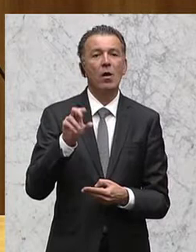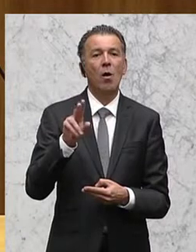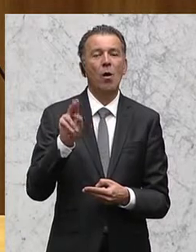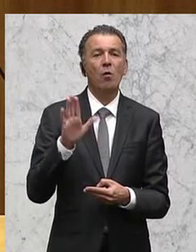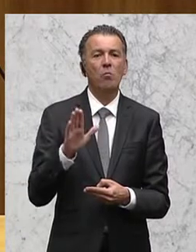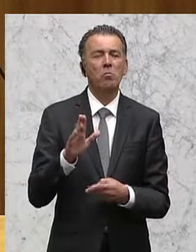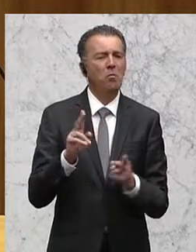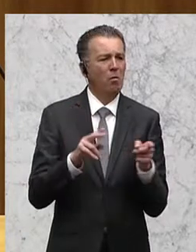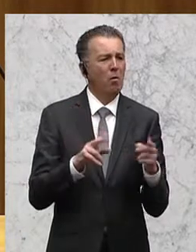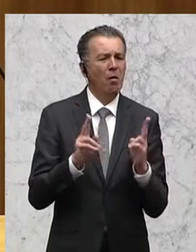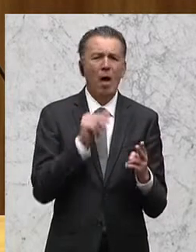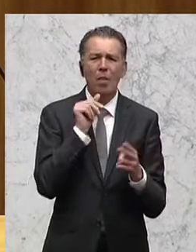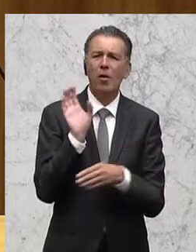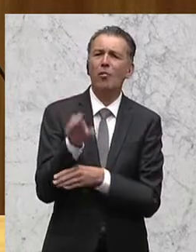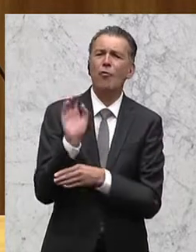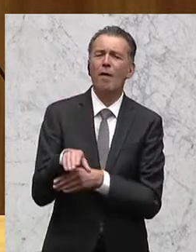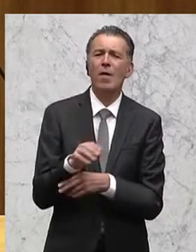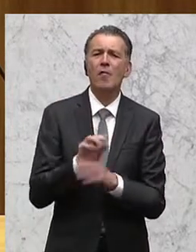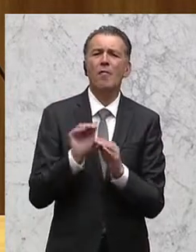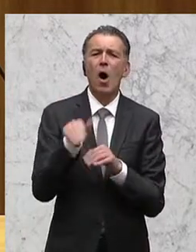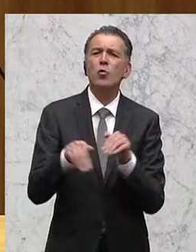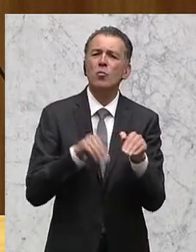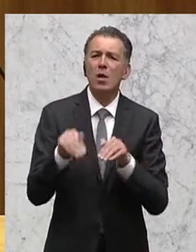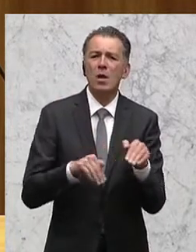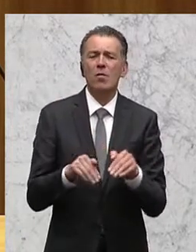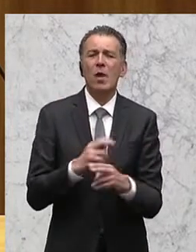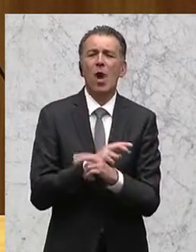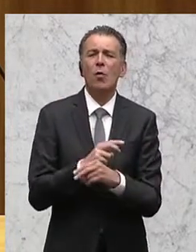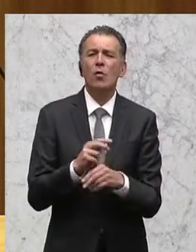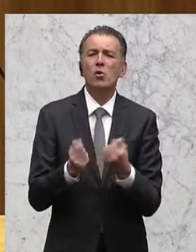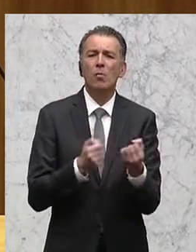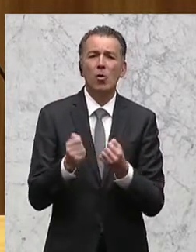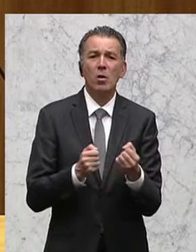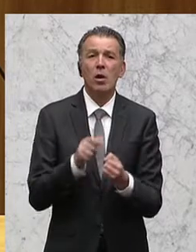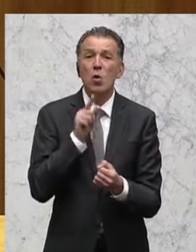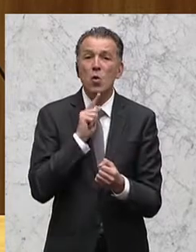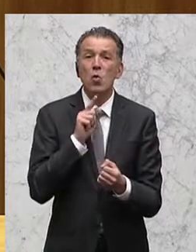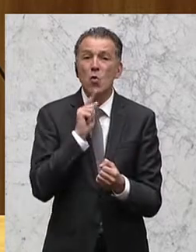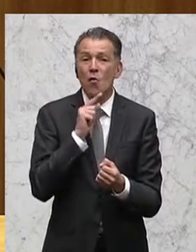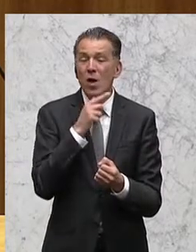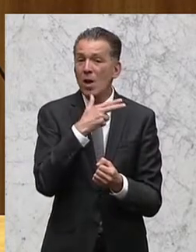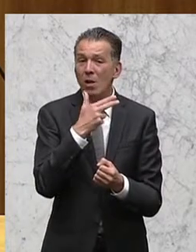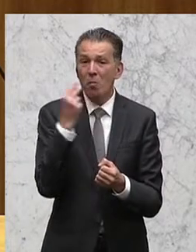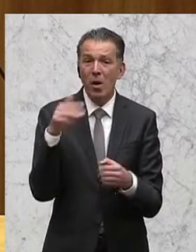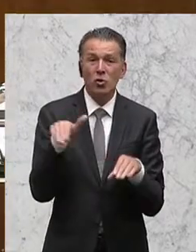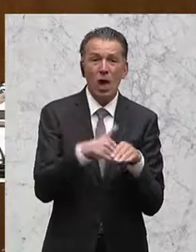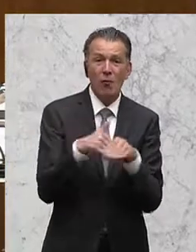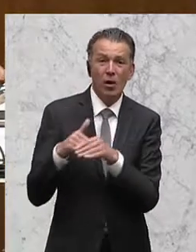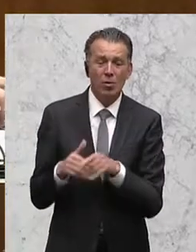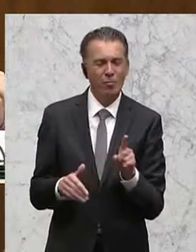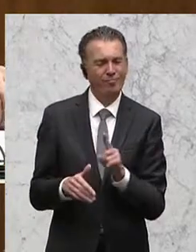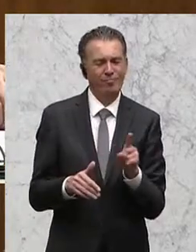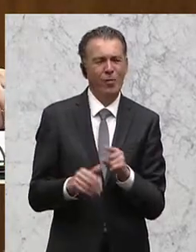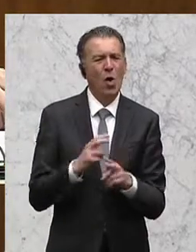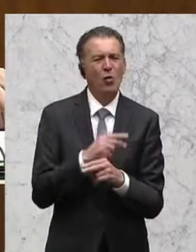dem außenminister oder der österreichischen politik das hier zu wenig menschen aufgenommen wurden sie wissen österreich hat viele menschen aufgenommen und sie wissen